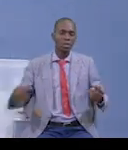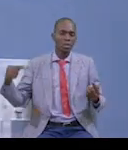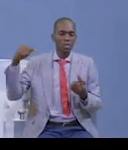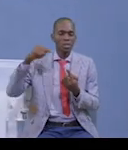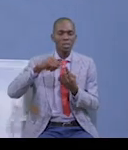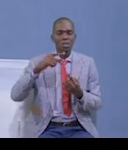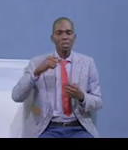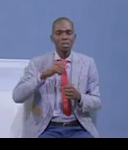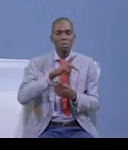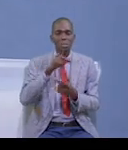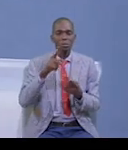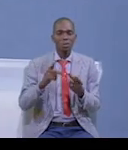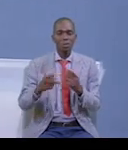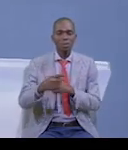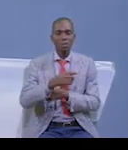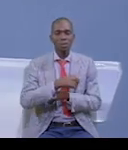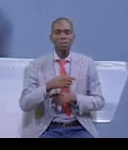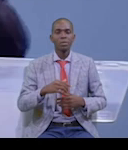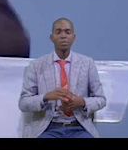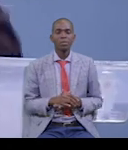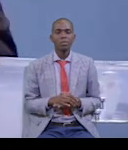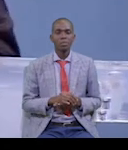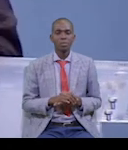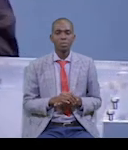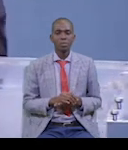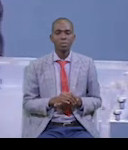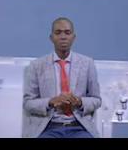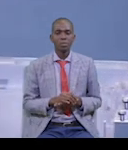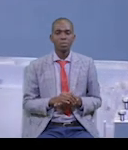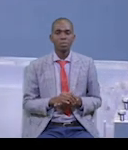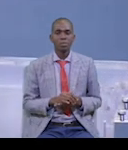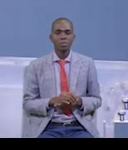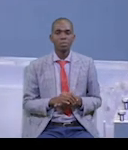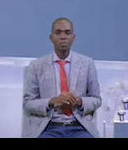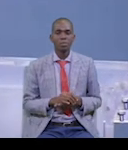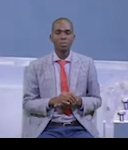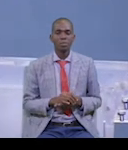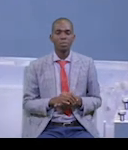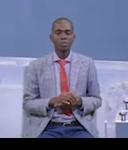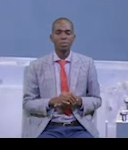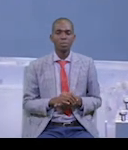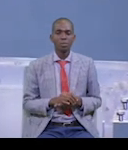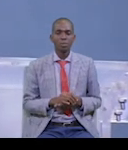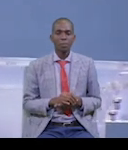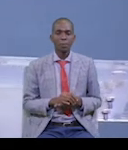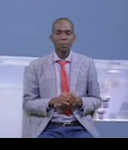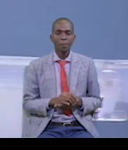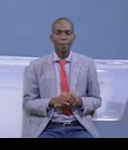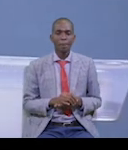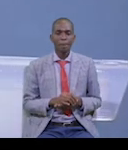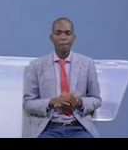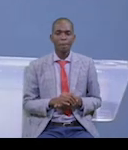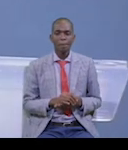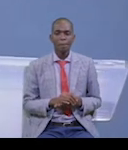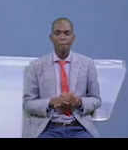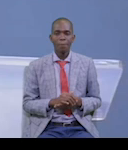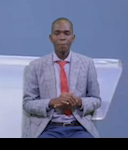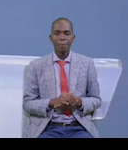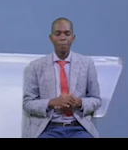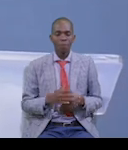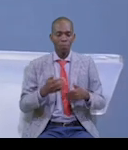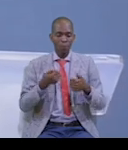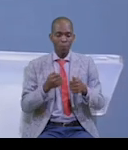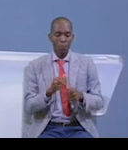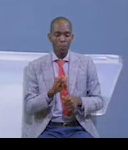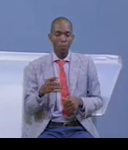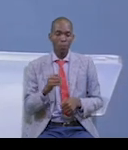మనం యేసుక్రీస్తు ప్రభువుల వారి యొక్క పరిపూర్ణమైన రోజు కోసమై ప్రభువును సేవించుట అనుసరించుట ధ్యానం చేద్దాం. Following the Lord